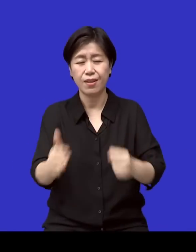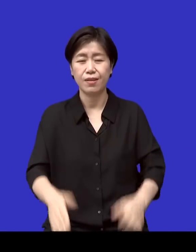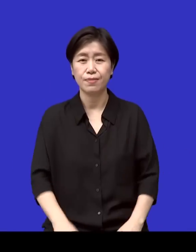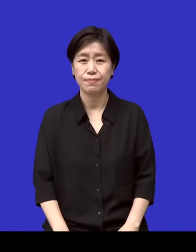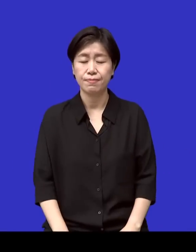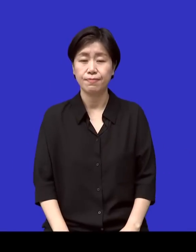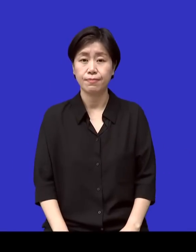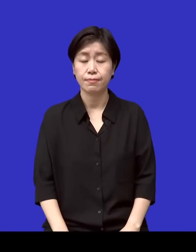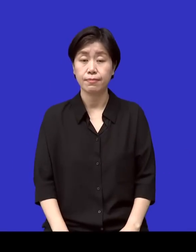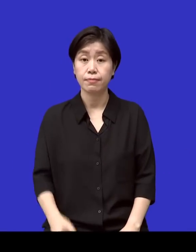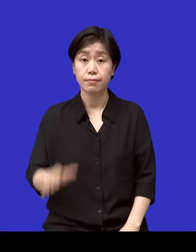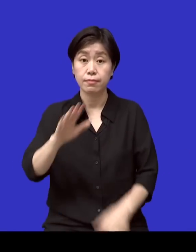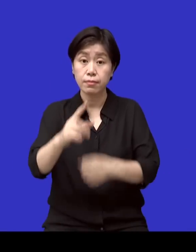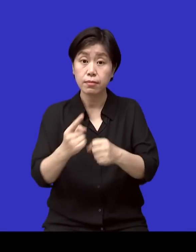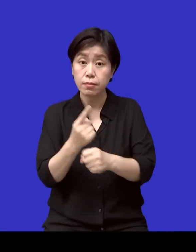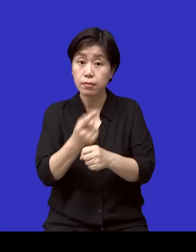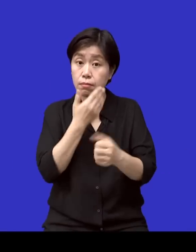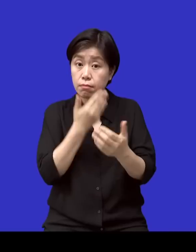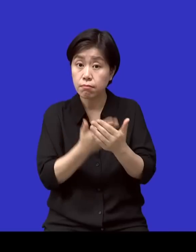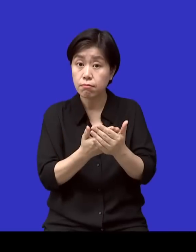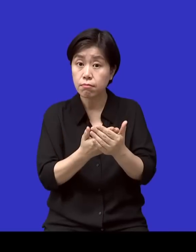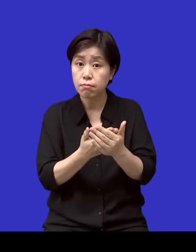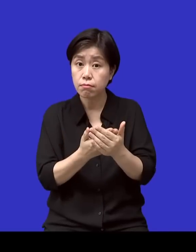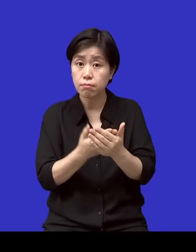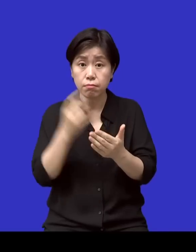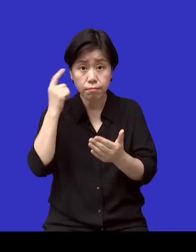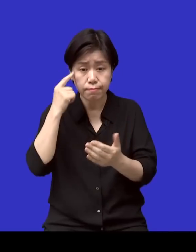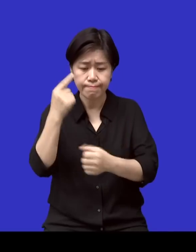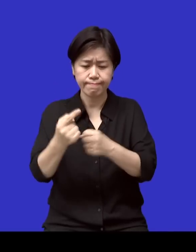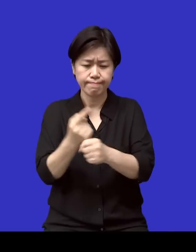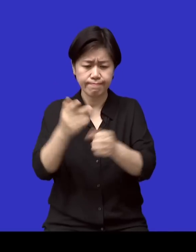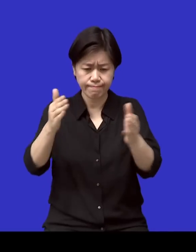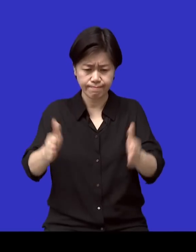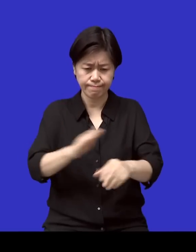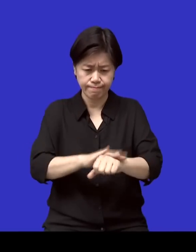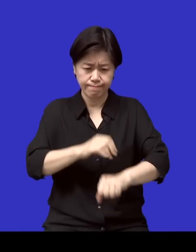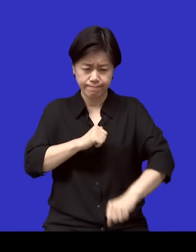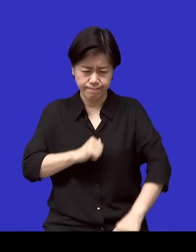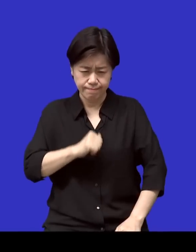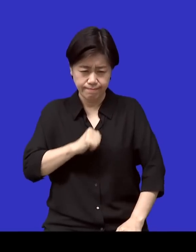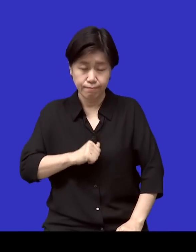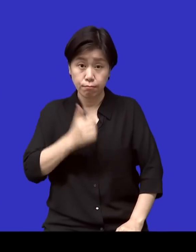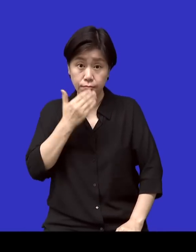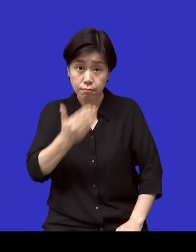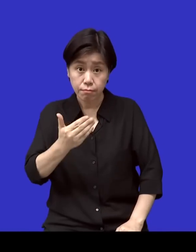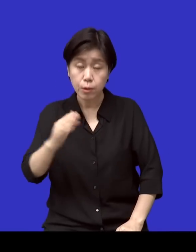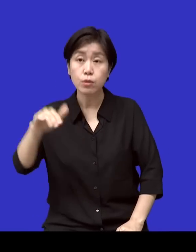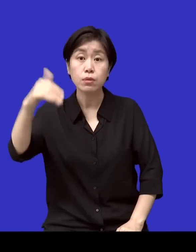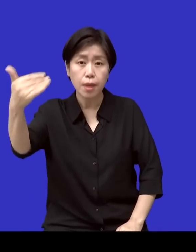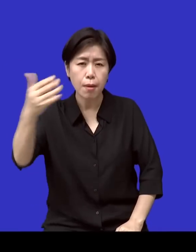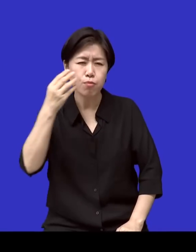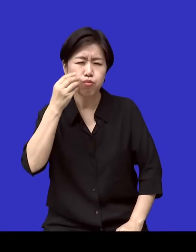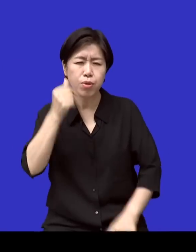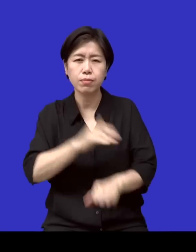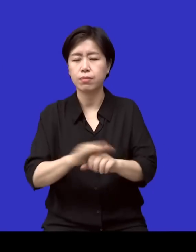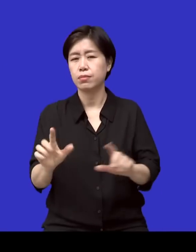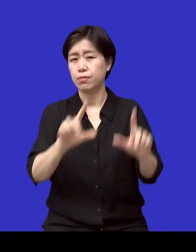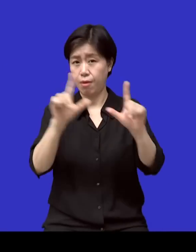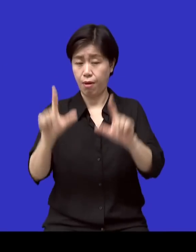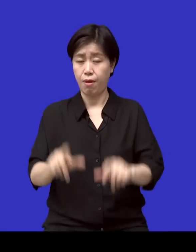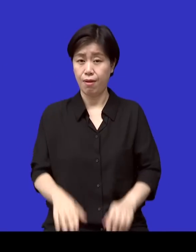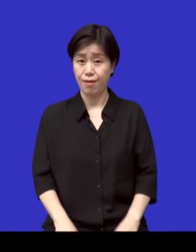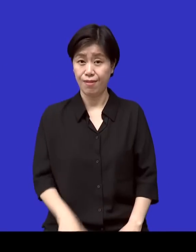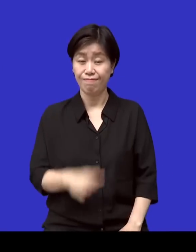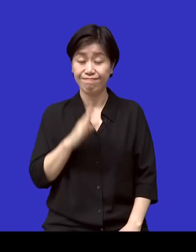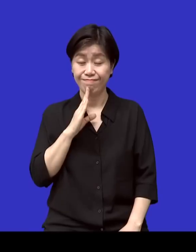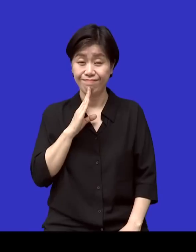차가 굉장히 중요한 게 거기에 내가 버텨내느냐 못 버텨내느냐가 진짜 중요하거든요. 그렇죠. 그래서 제가 버텨냈기 때문에 지금 이 자리까지